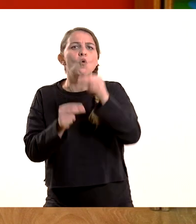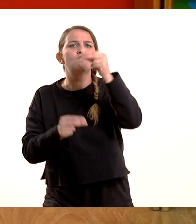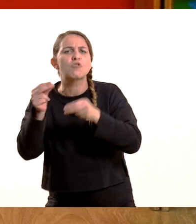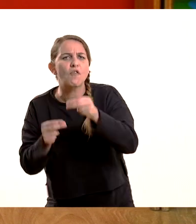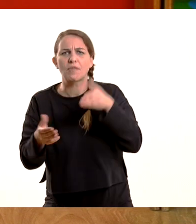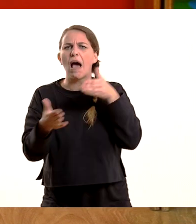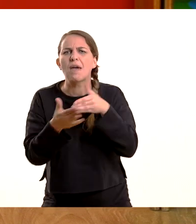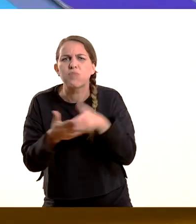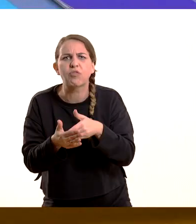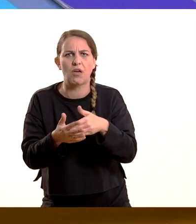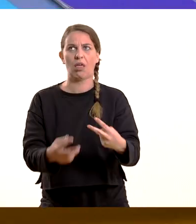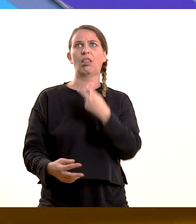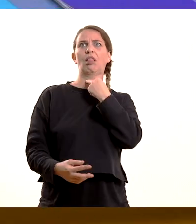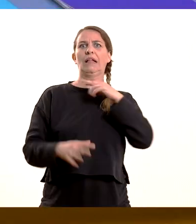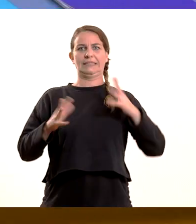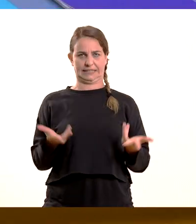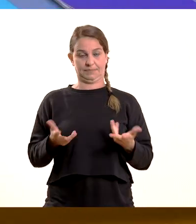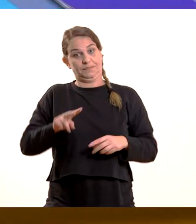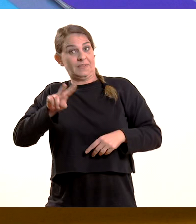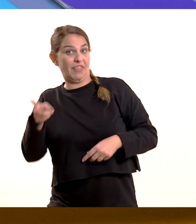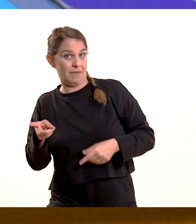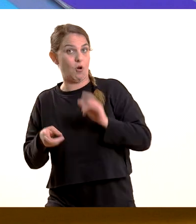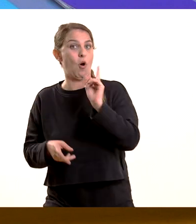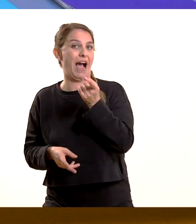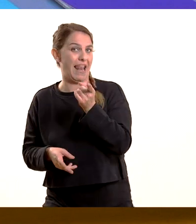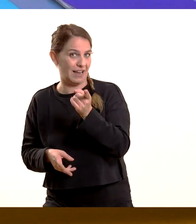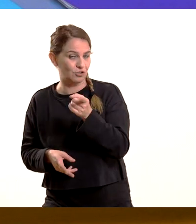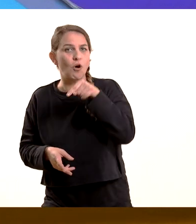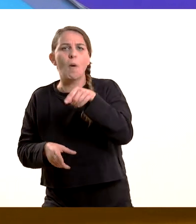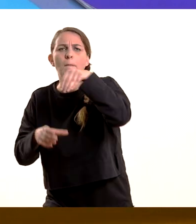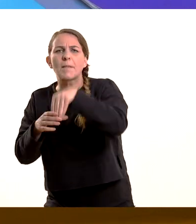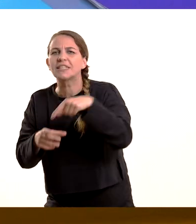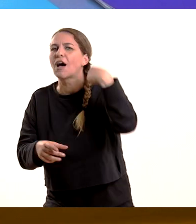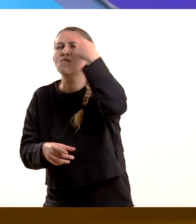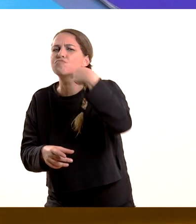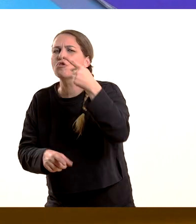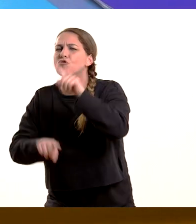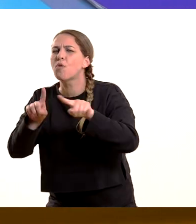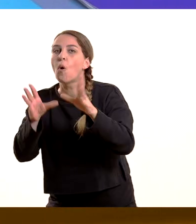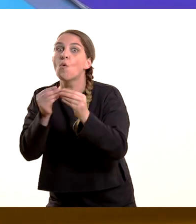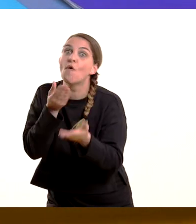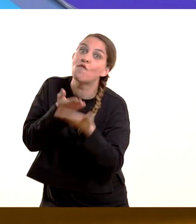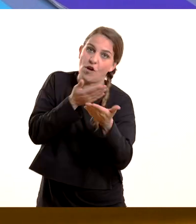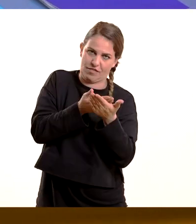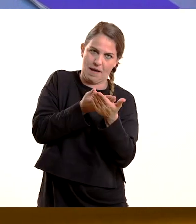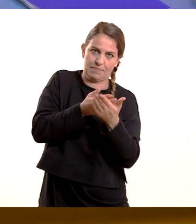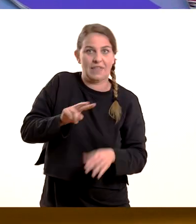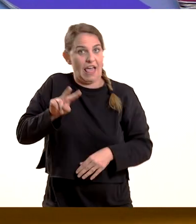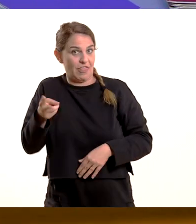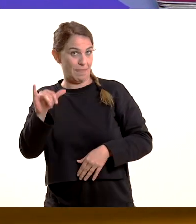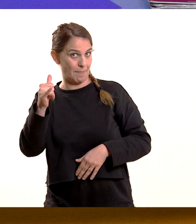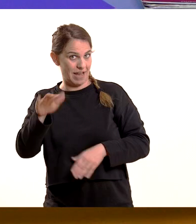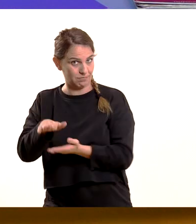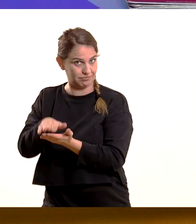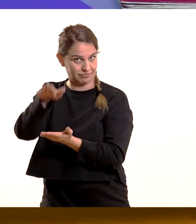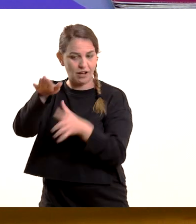του. Στις γαλάζιες κάρτες βρίσκεται ο βοηθός, αυτός που θα δώσει λύση στο πρόβλημά του. Στις μπλε κάρτες βρίσκεται ένα